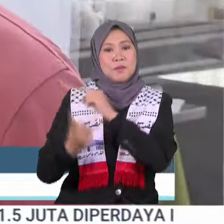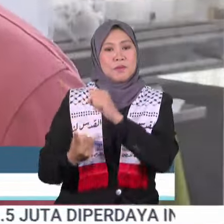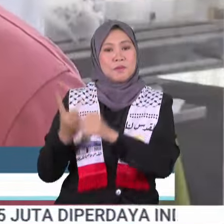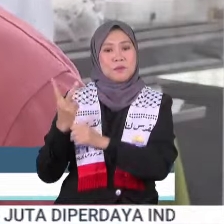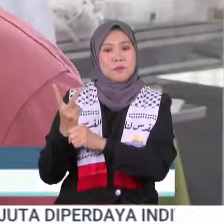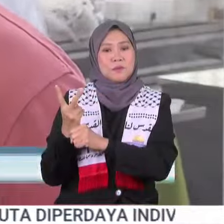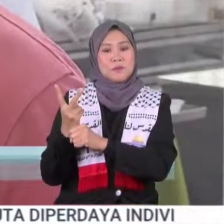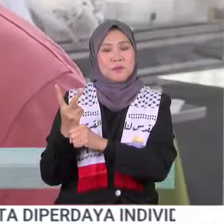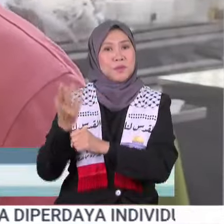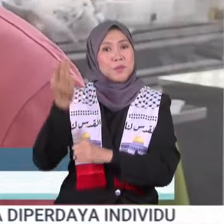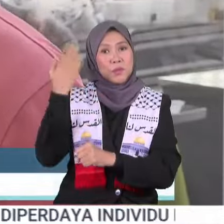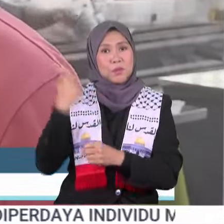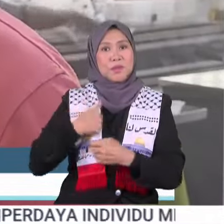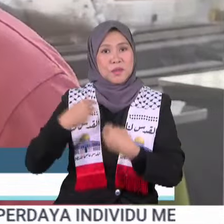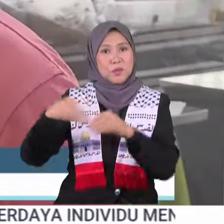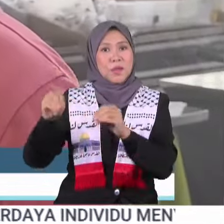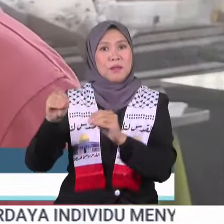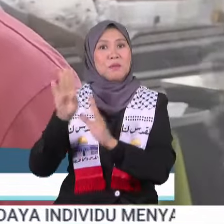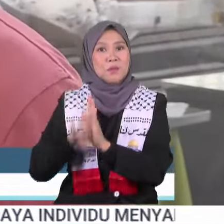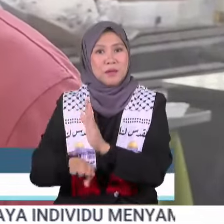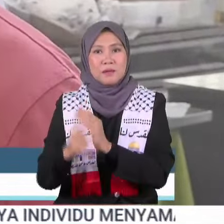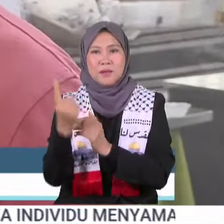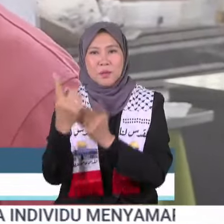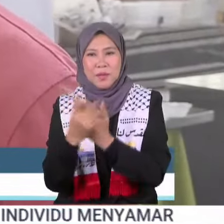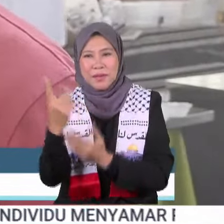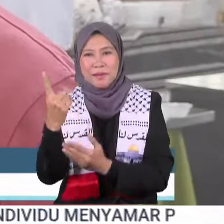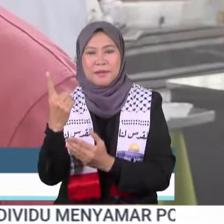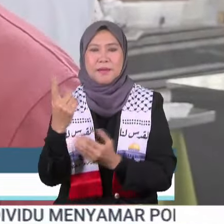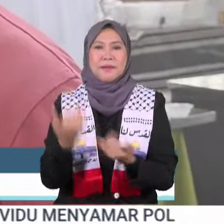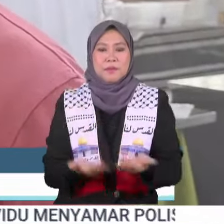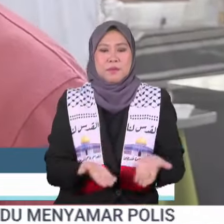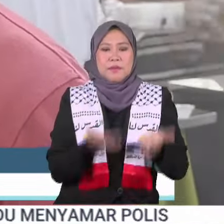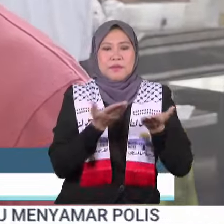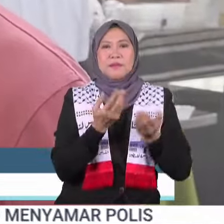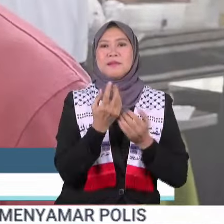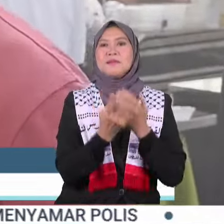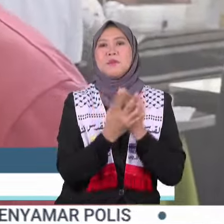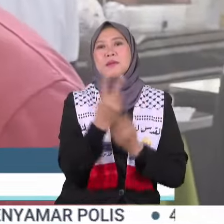buat juurah lagi Sebab barang